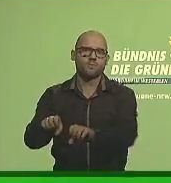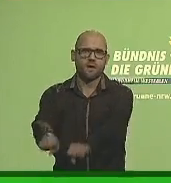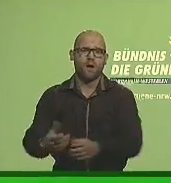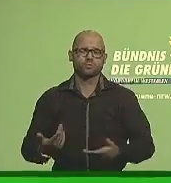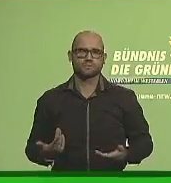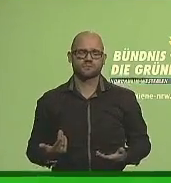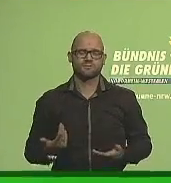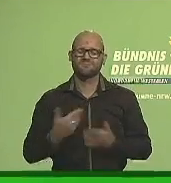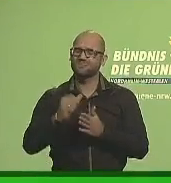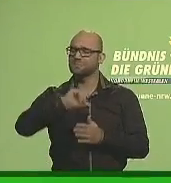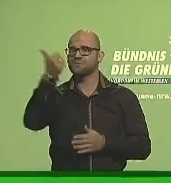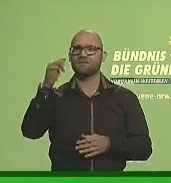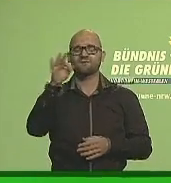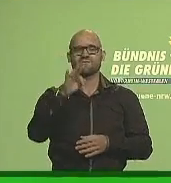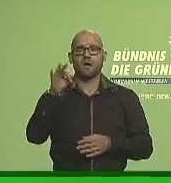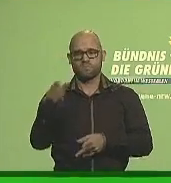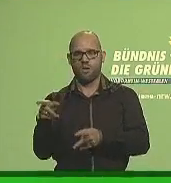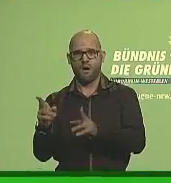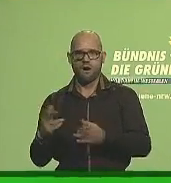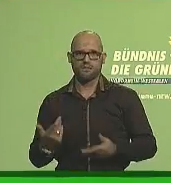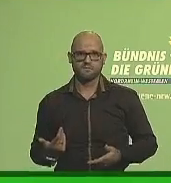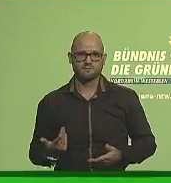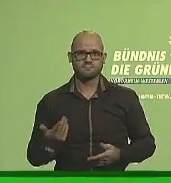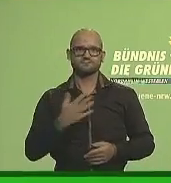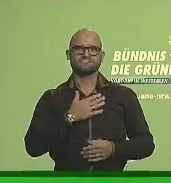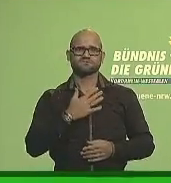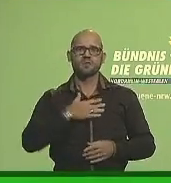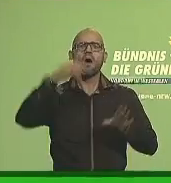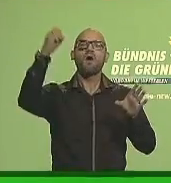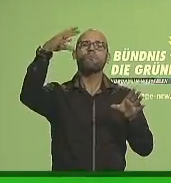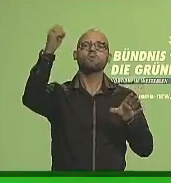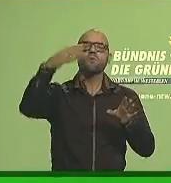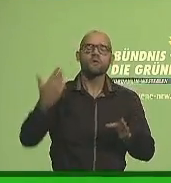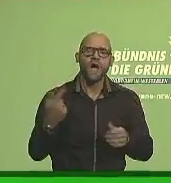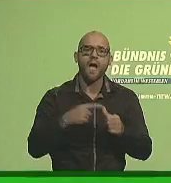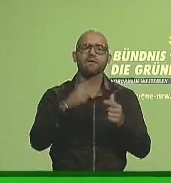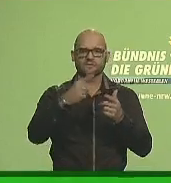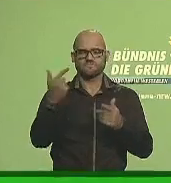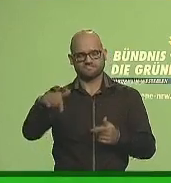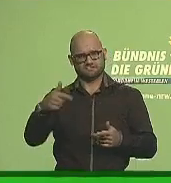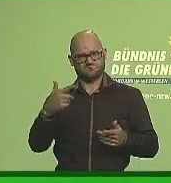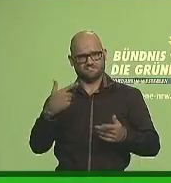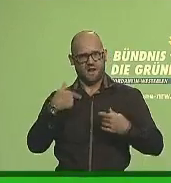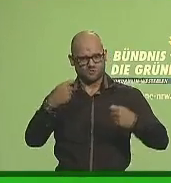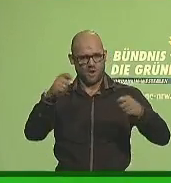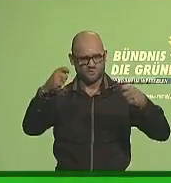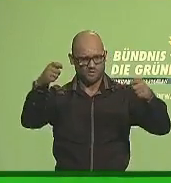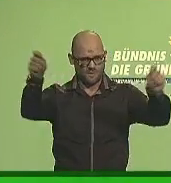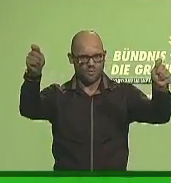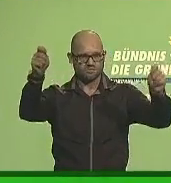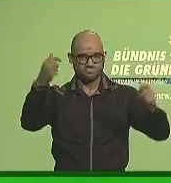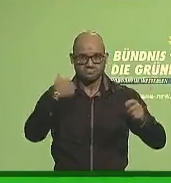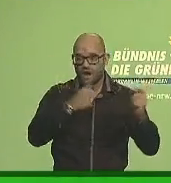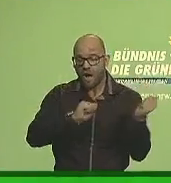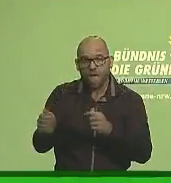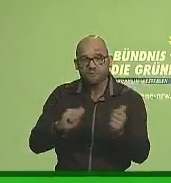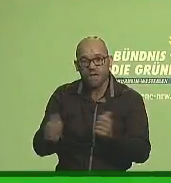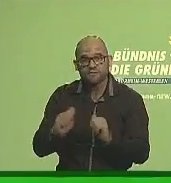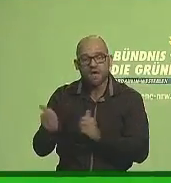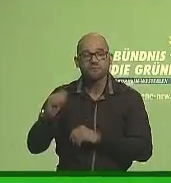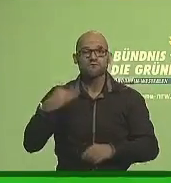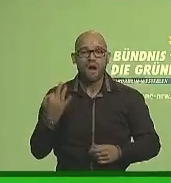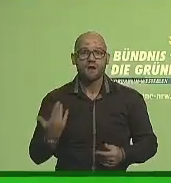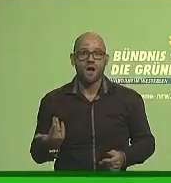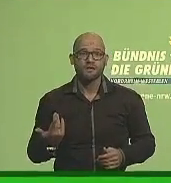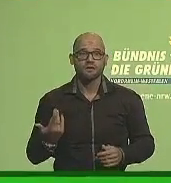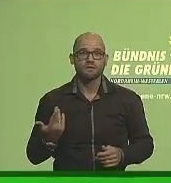es war Deutschland mit dem Ausbau der Photovoltaik, der Frankreich in dieser schwierigen Situation helfen musste. Die Photovoltaik,